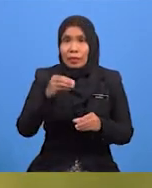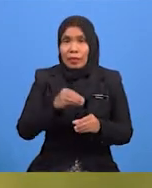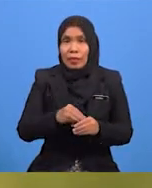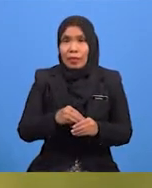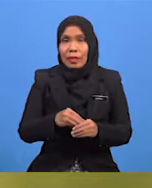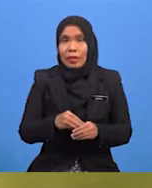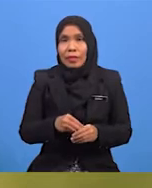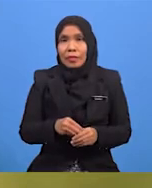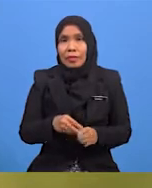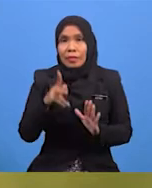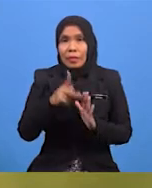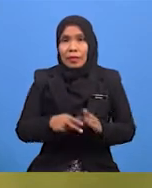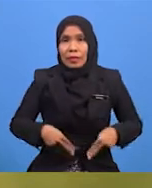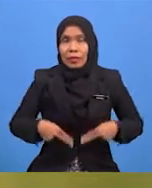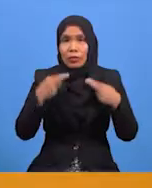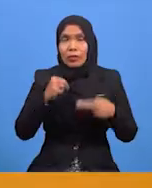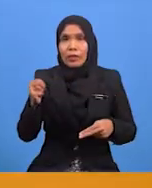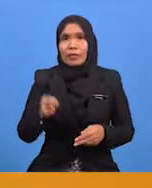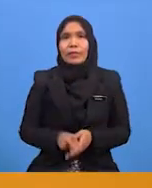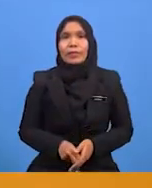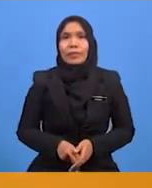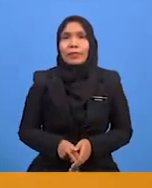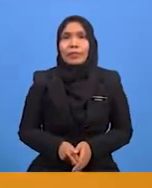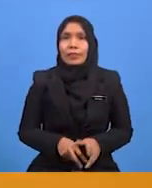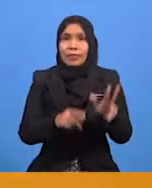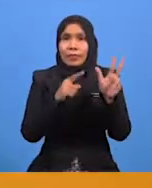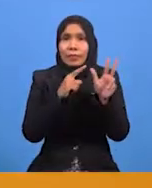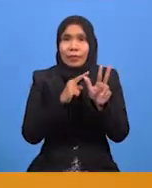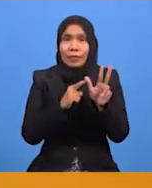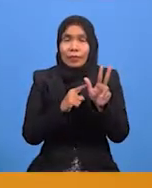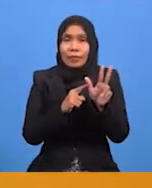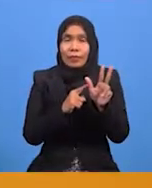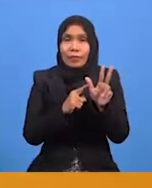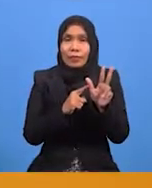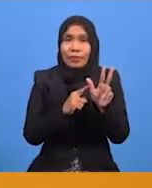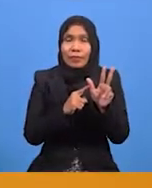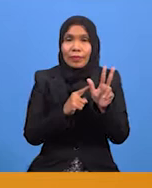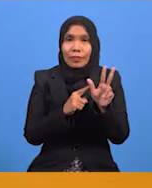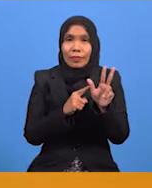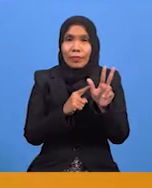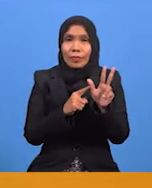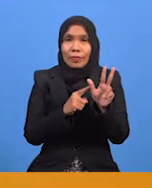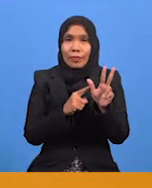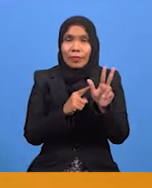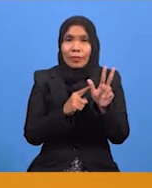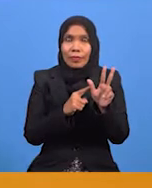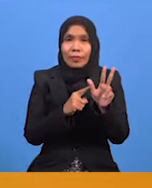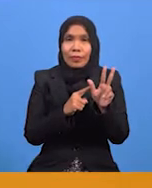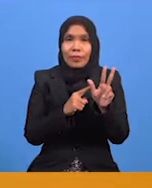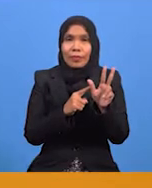kehidupan pada masa akan datang. Pengajaran yang ketiga yang dapat kita ambil